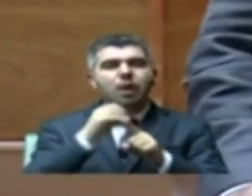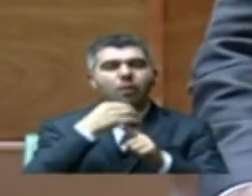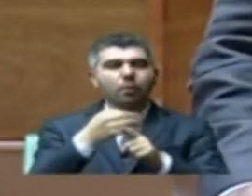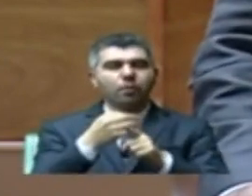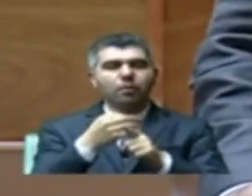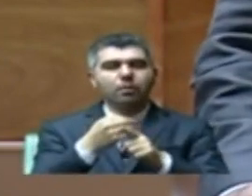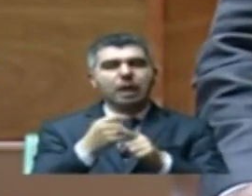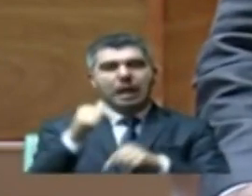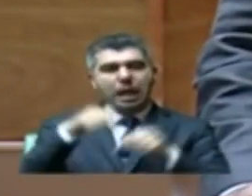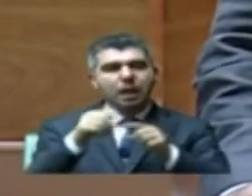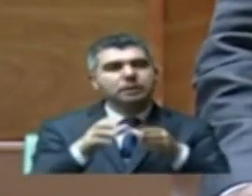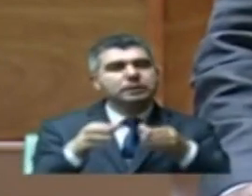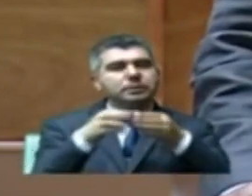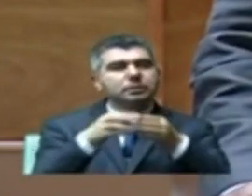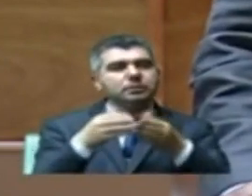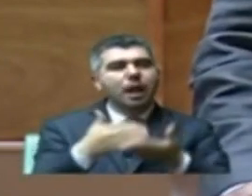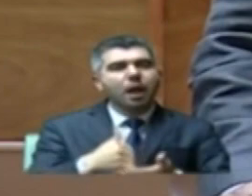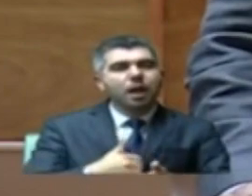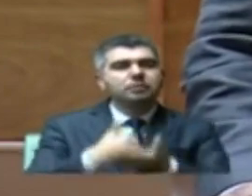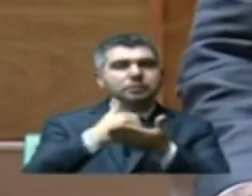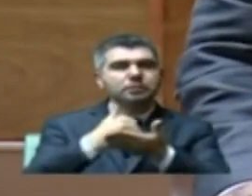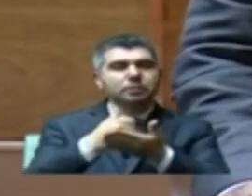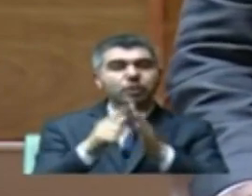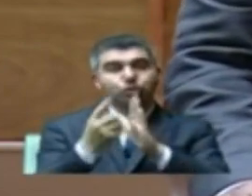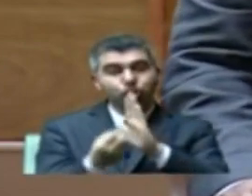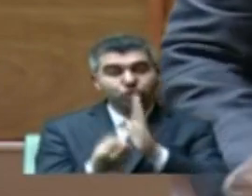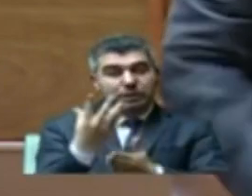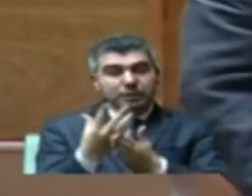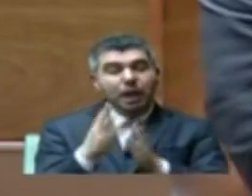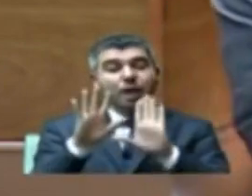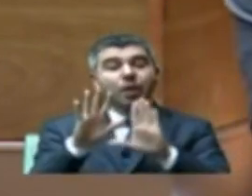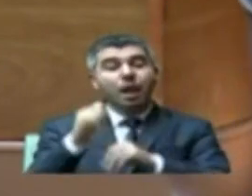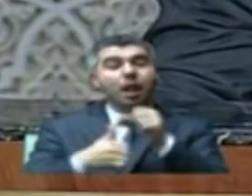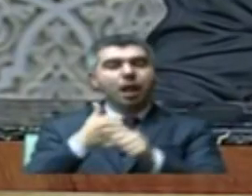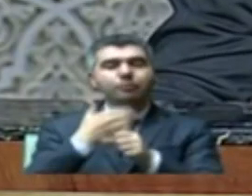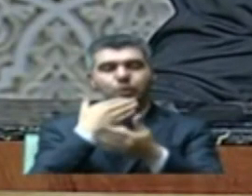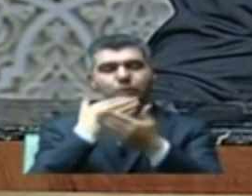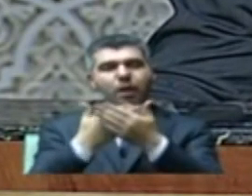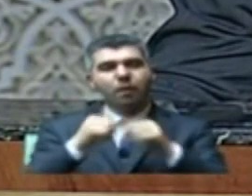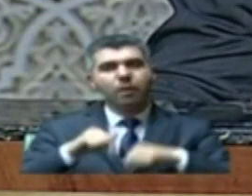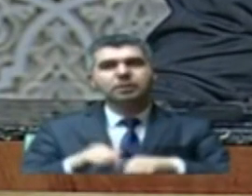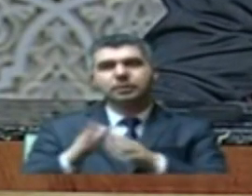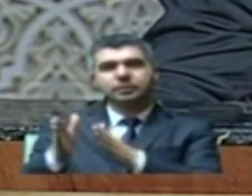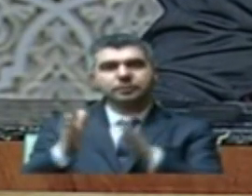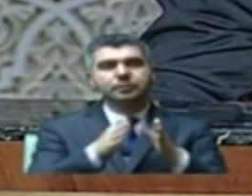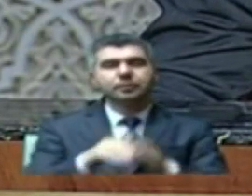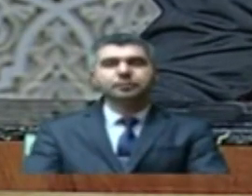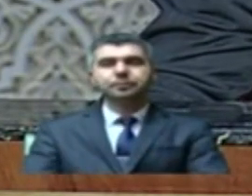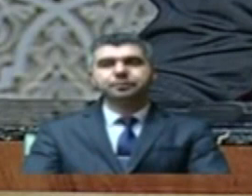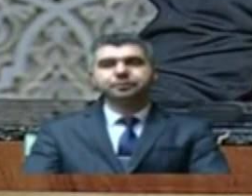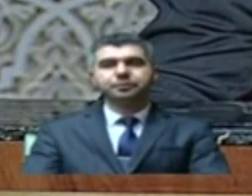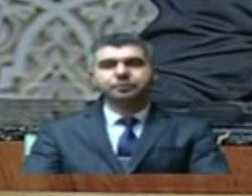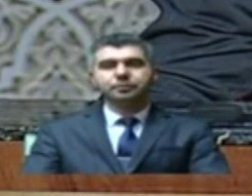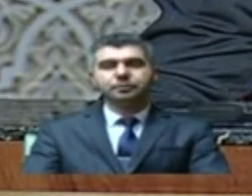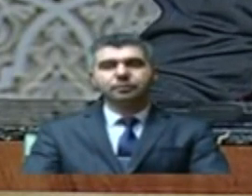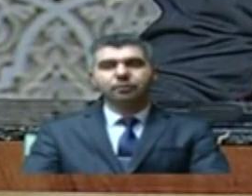اجتماعية هي التعويضات العائلية التي لم نحركها منذ 10 سنين. شكرا سيد الوزير. شكرا السيد المستشار، لكم كلمة السيد